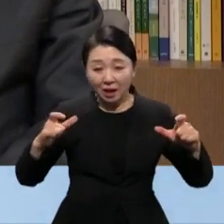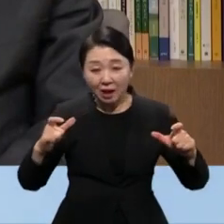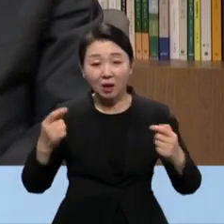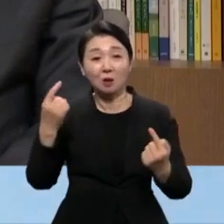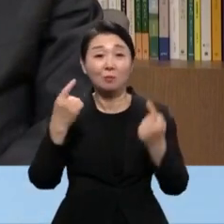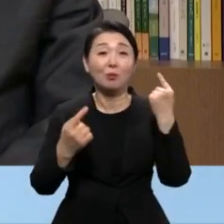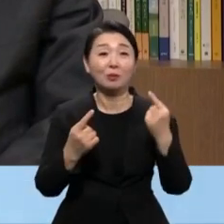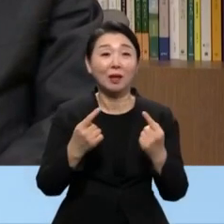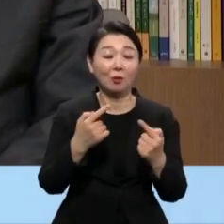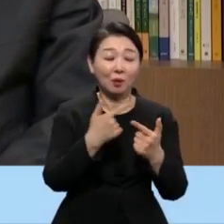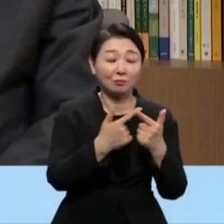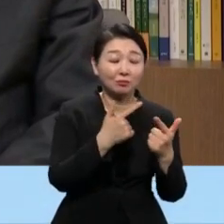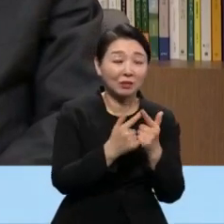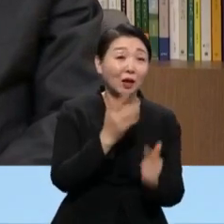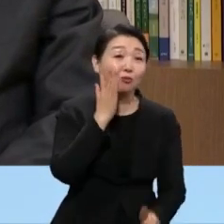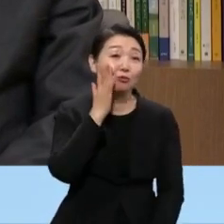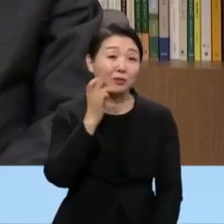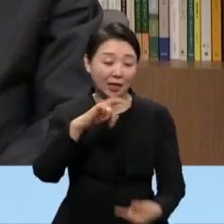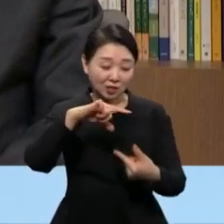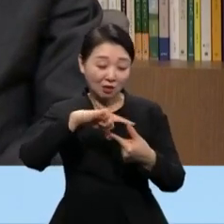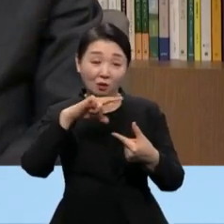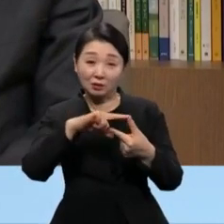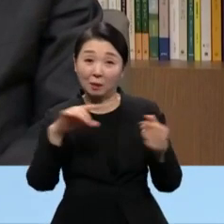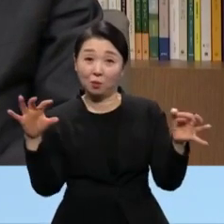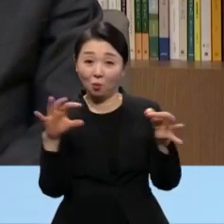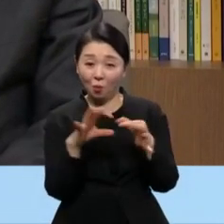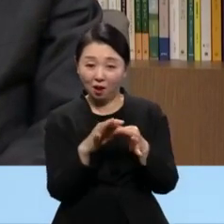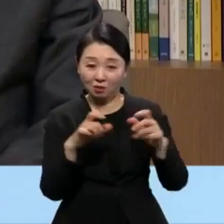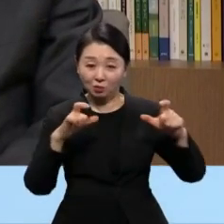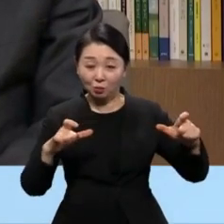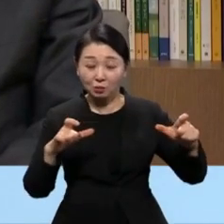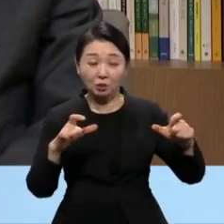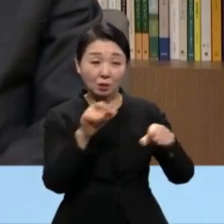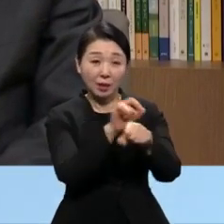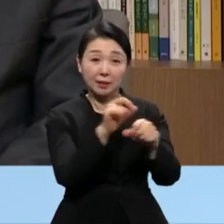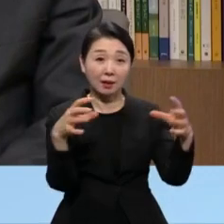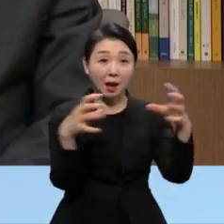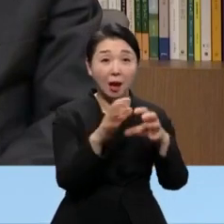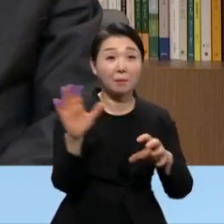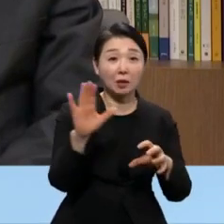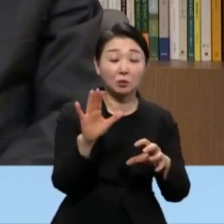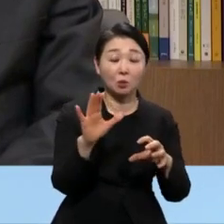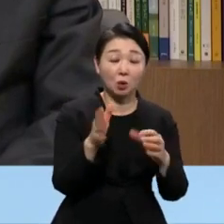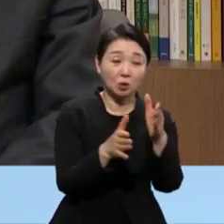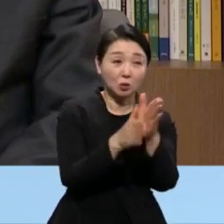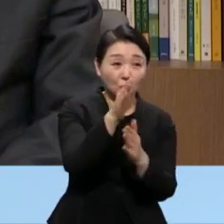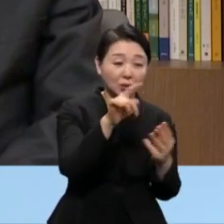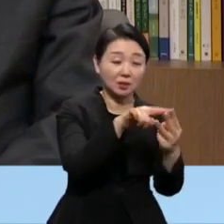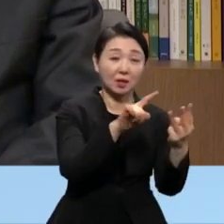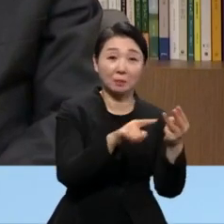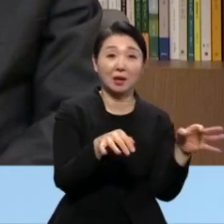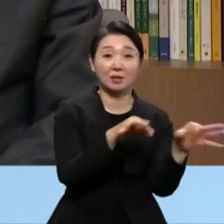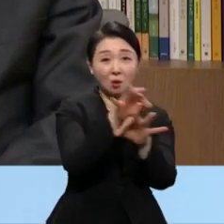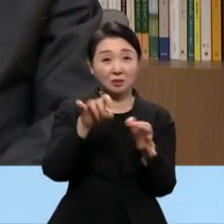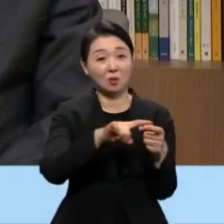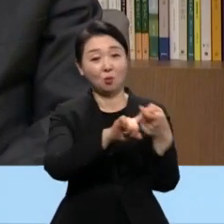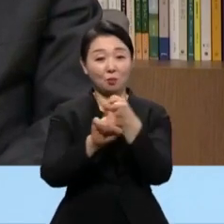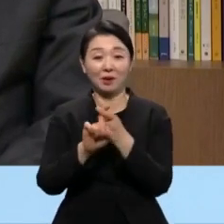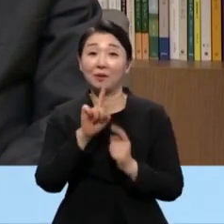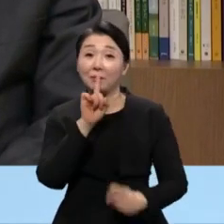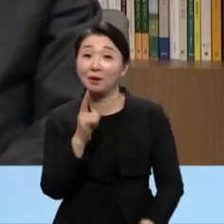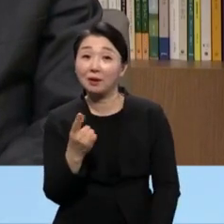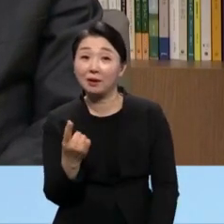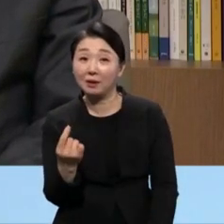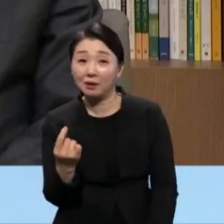이제 불경 메가시티가 있었는데요. 단순히 행정을 합치는 것뿐만 아니라 새 도시가 이제 경제 동맹 맺는다 이런 표현도